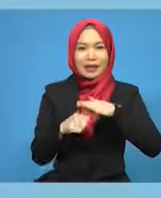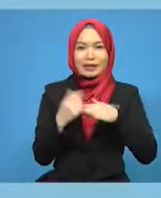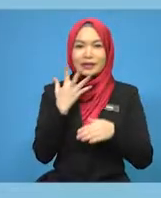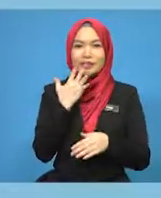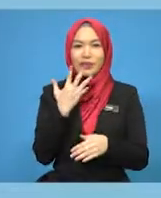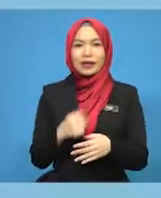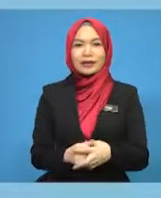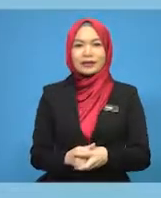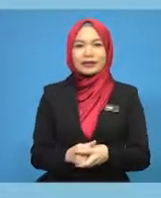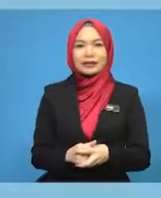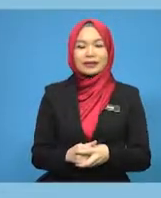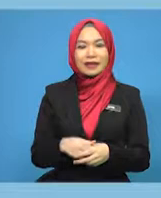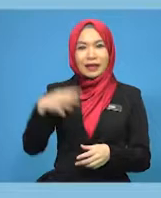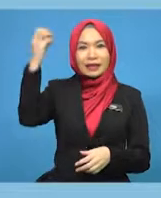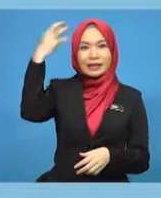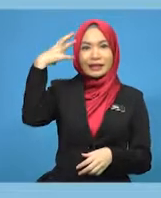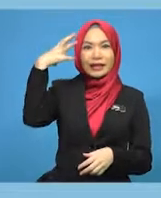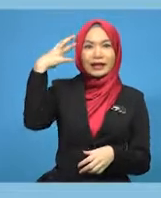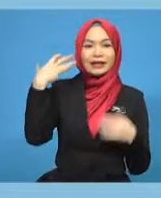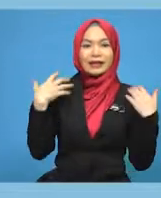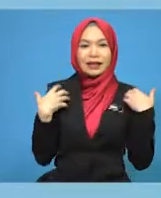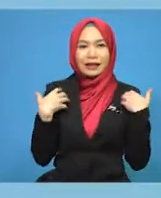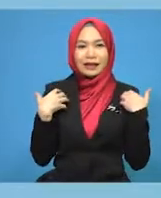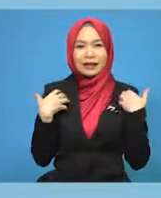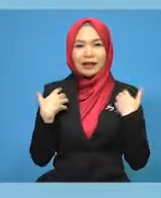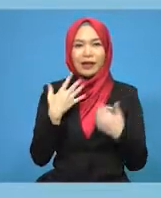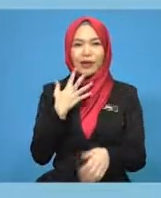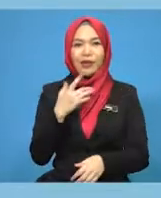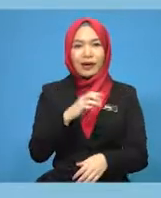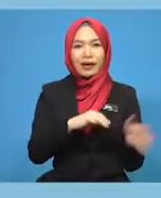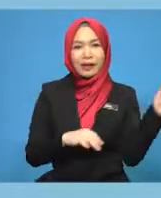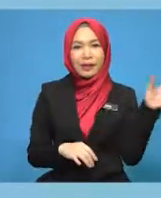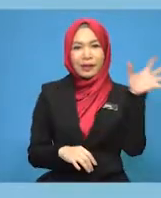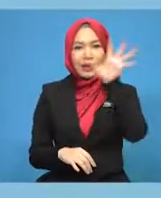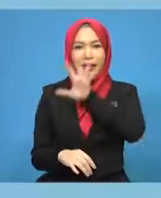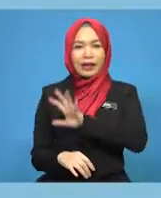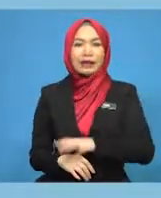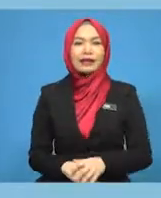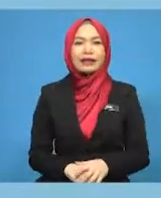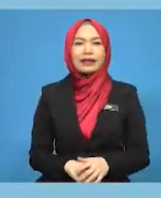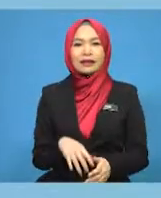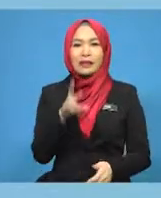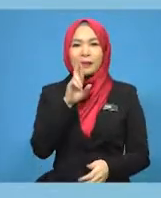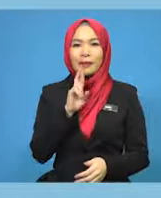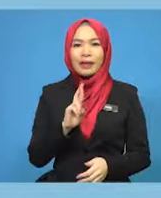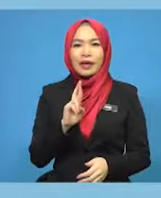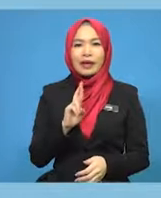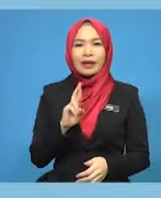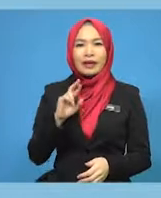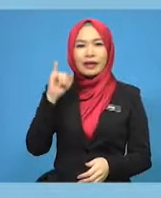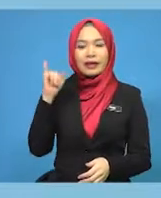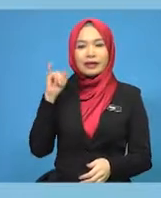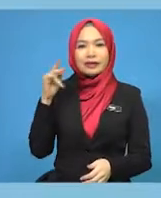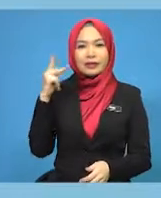kehidupan. Pada cahaya, terdapat spektrum cahaya warna pelangi, iaitu merah, jingga,